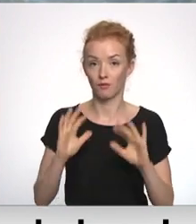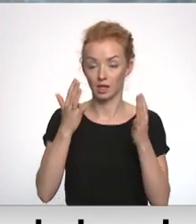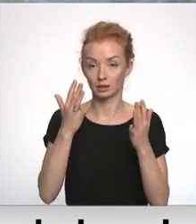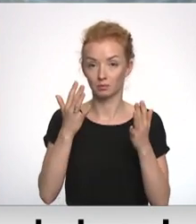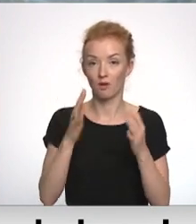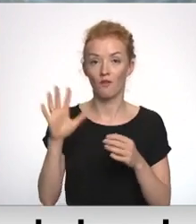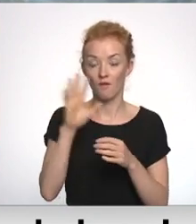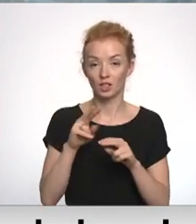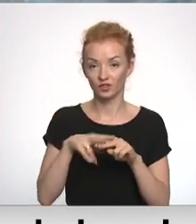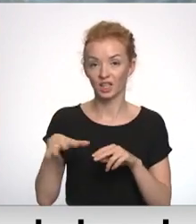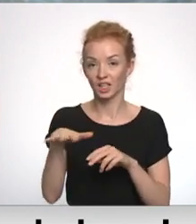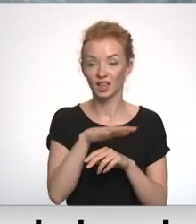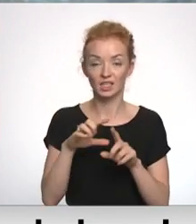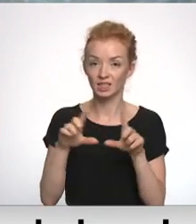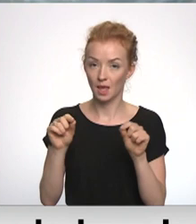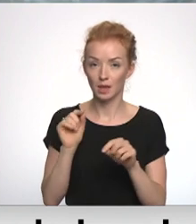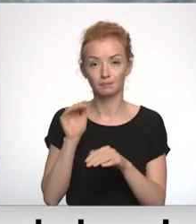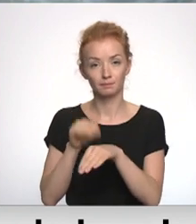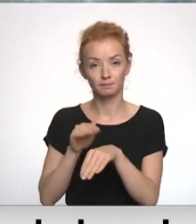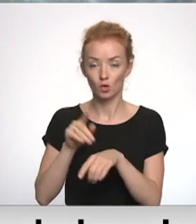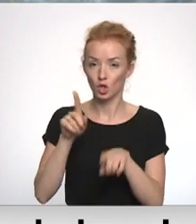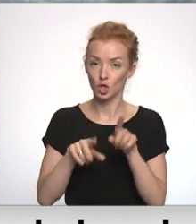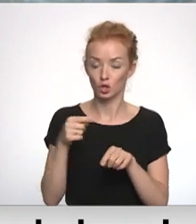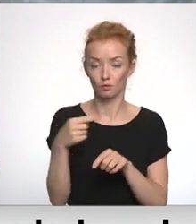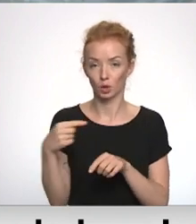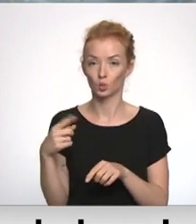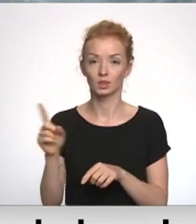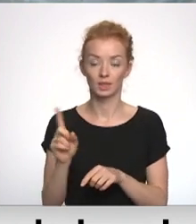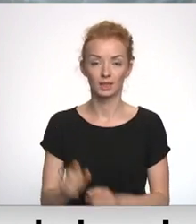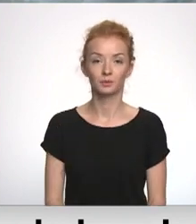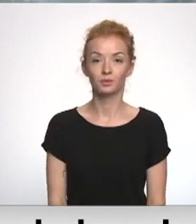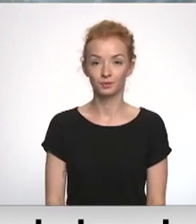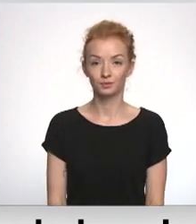vides dienas norāda vēl uz dažām nepilnībām. Bet plašāk Dāvids Frēdenfelds.